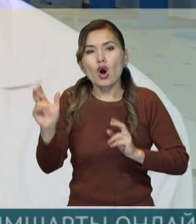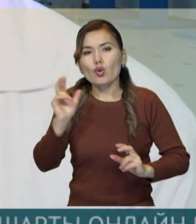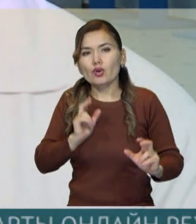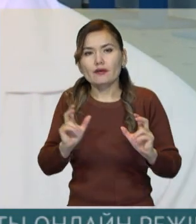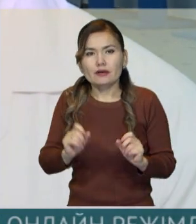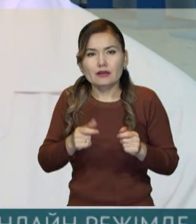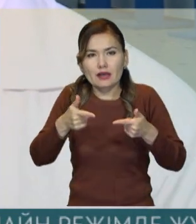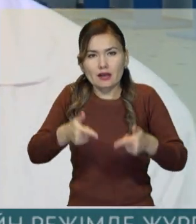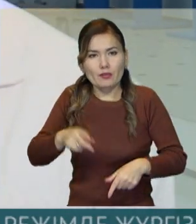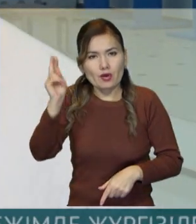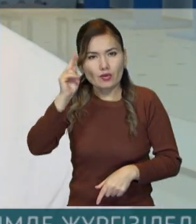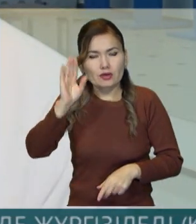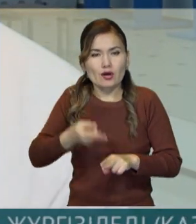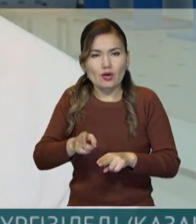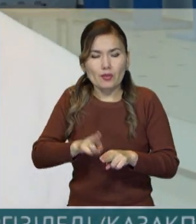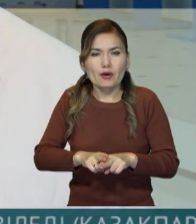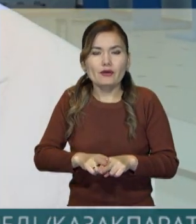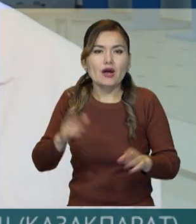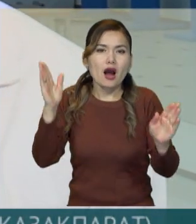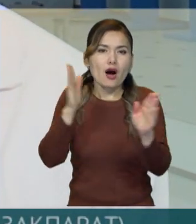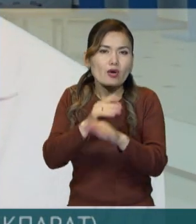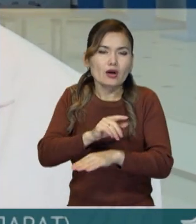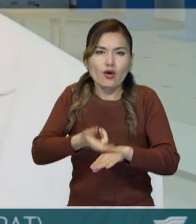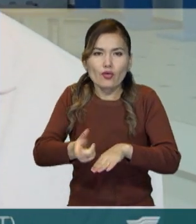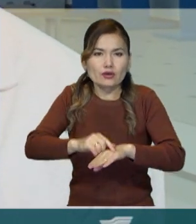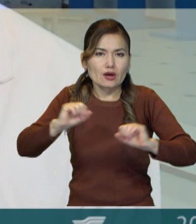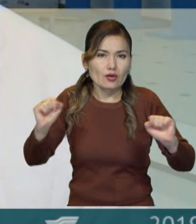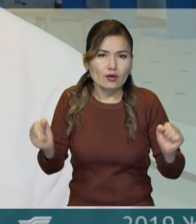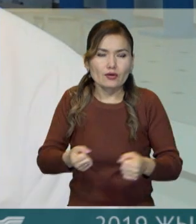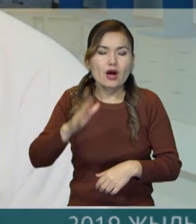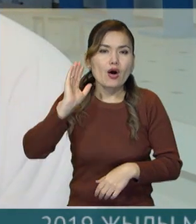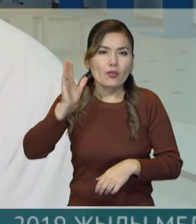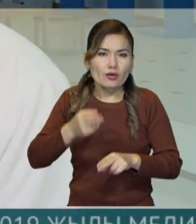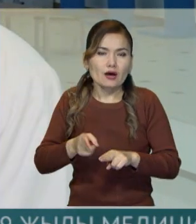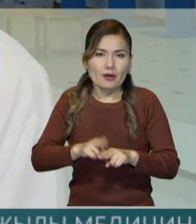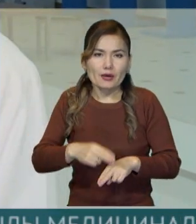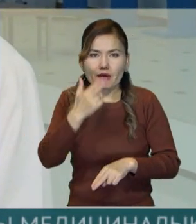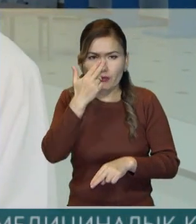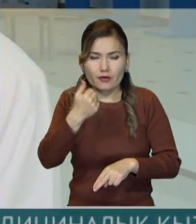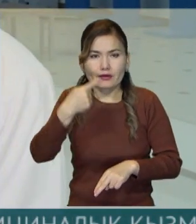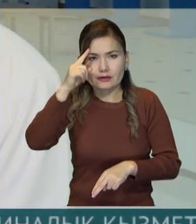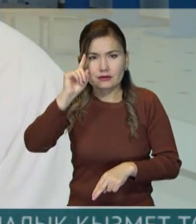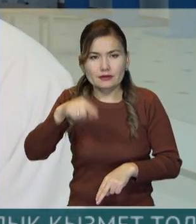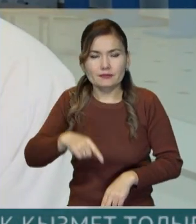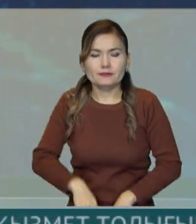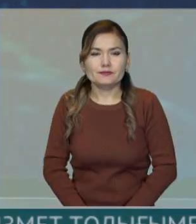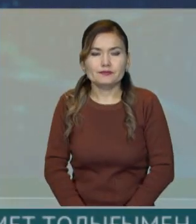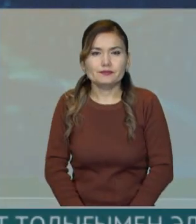жылы қарсы алды. Дей тұрғанмен мұнда ауа райы салқын екен. Алдағы уақытта оғанда үйреніп кетеміз деген ойдамын.